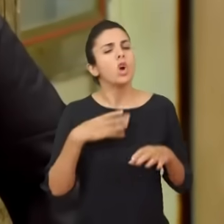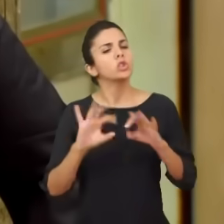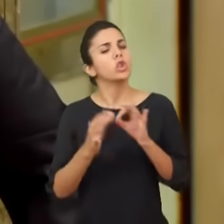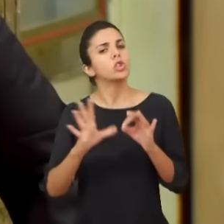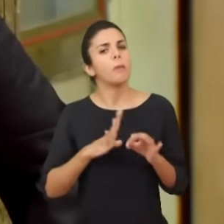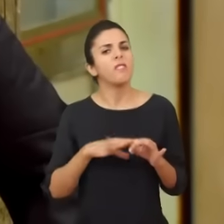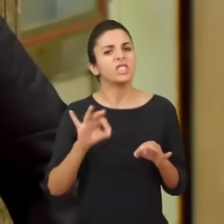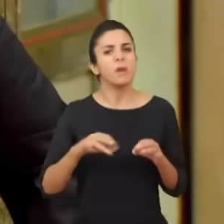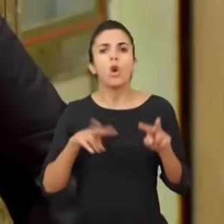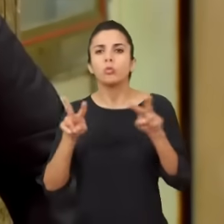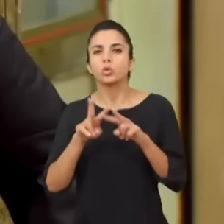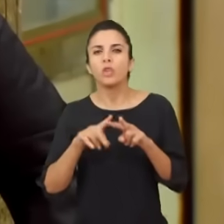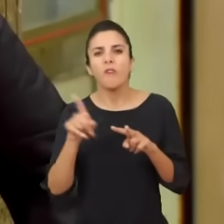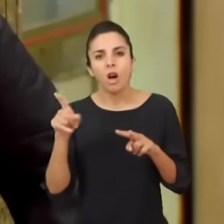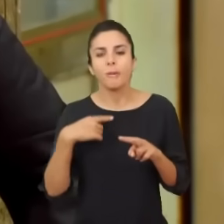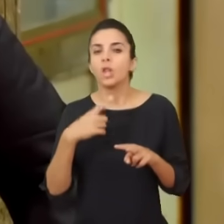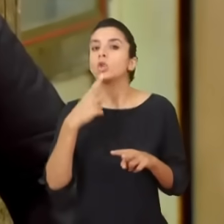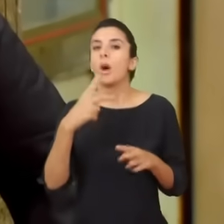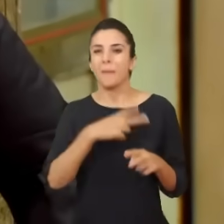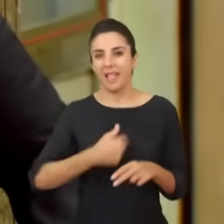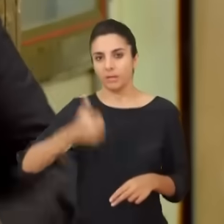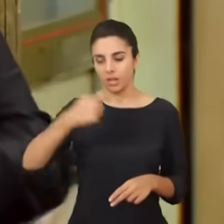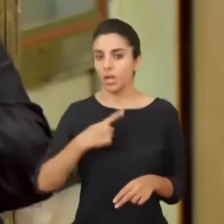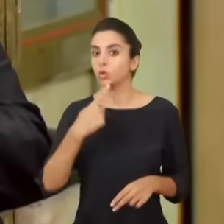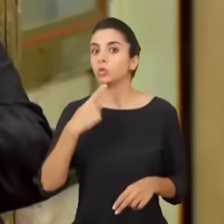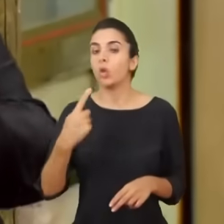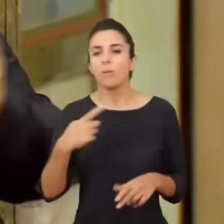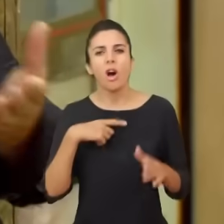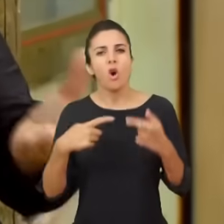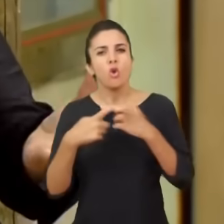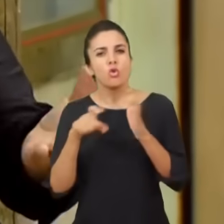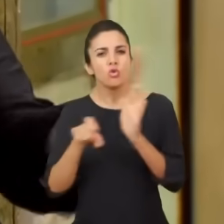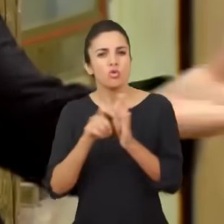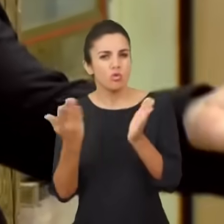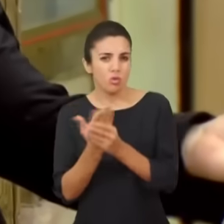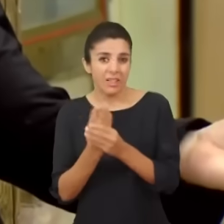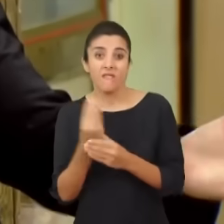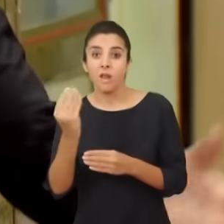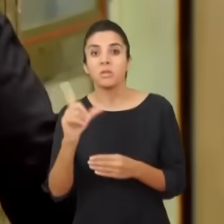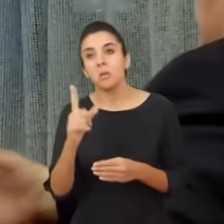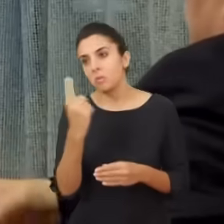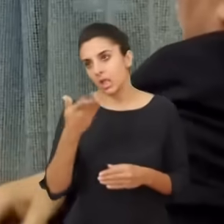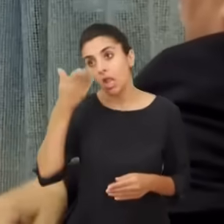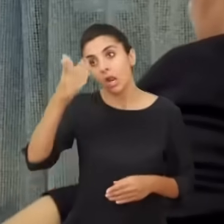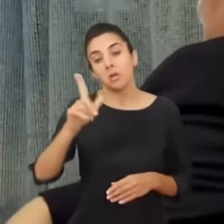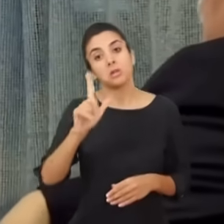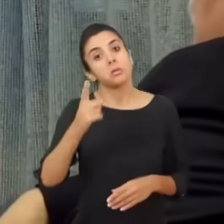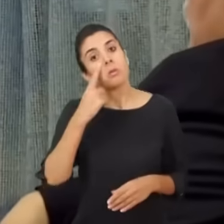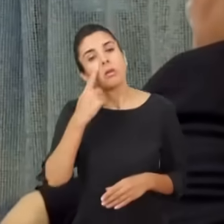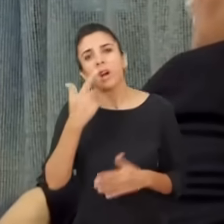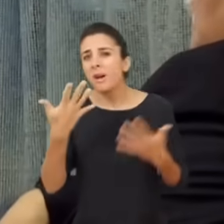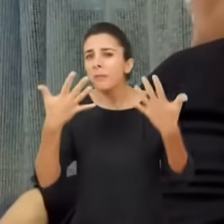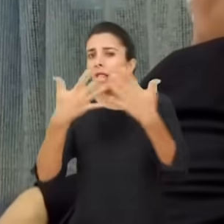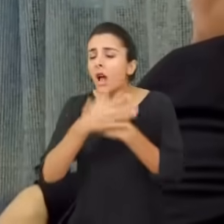halledeceğiz. Şimdi Mustafa'ya gönderdim belediye başkanına. Ha. O ruhsat falan vermesi lazım. Birini ha. Gönderecek herhalde. Ya belki